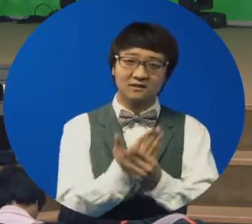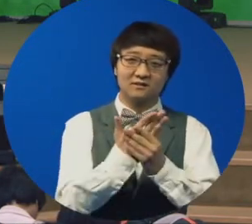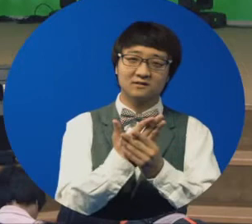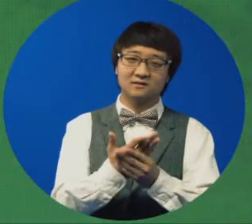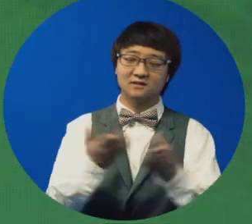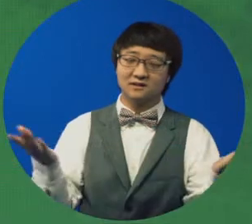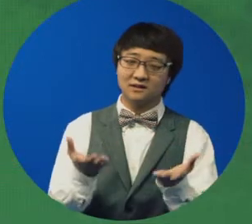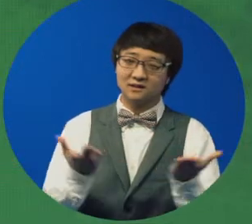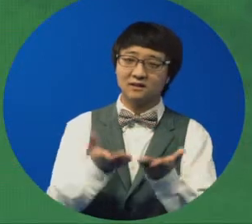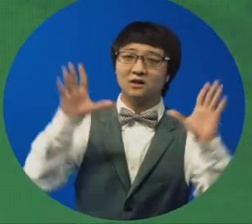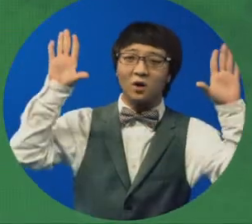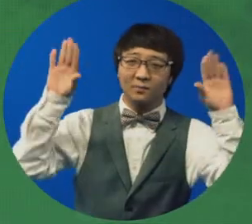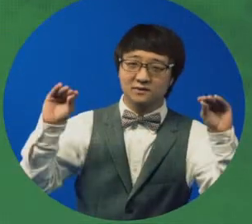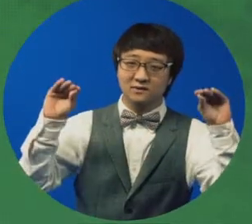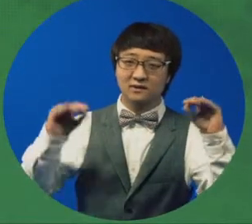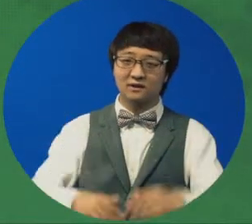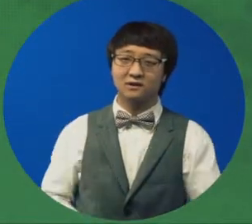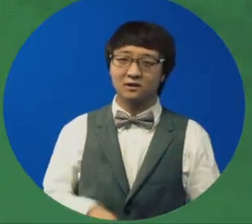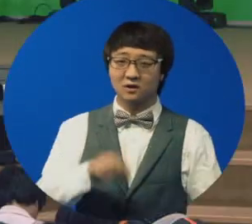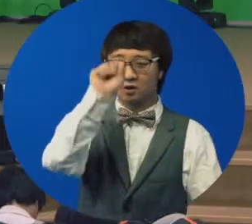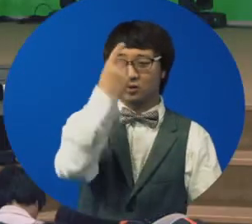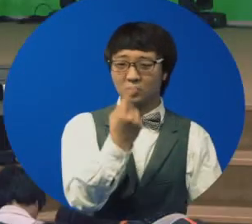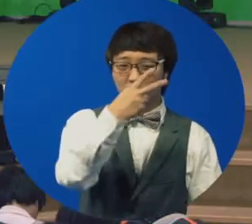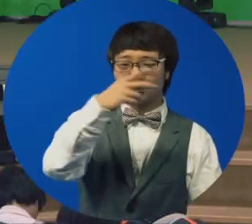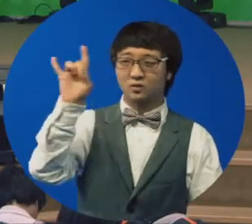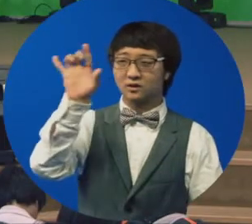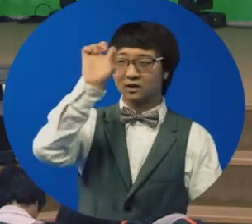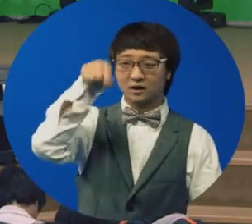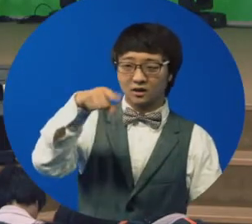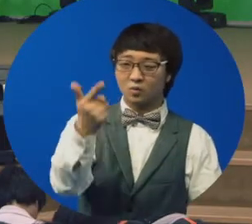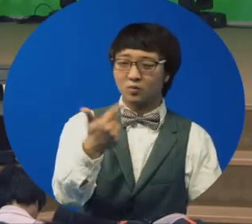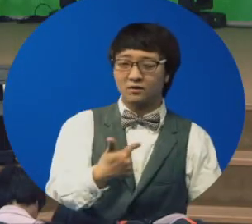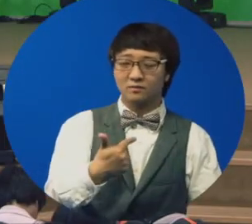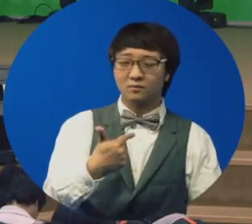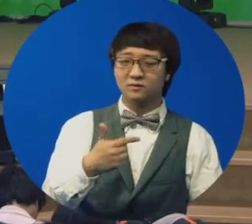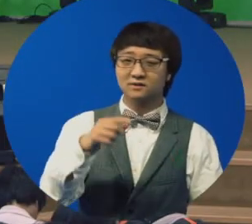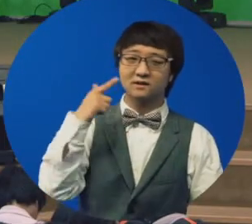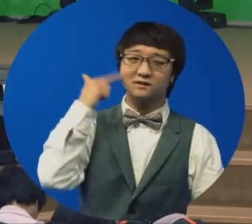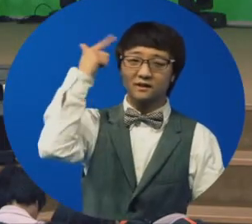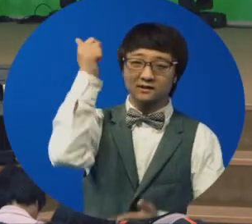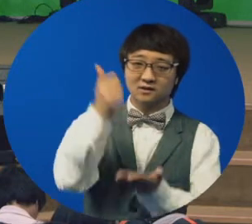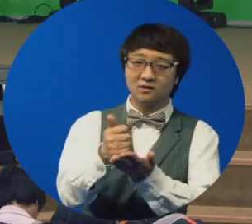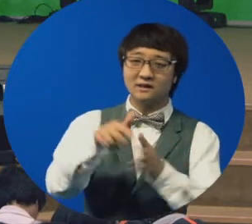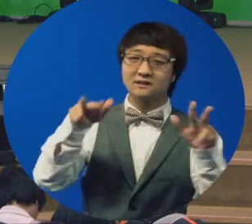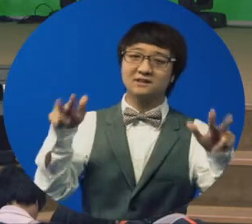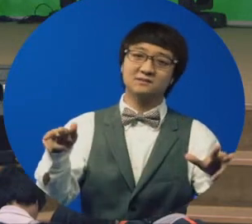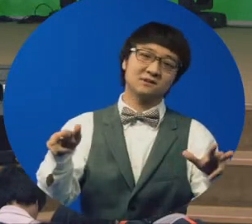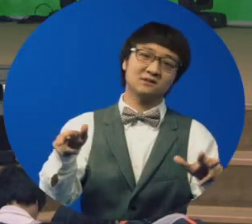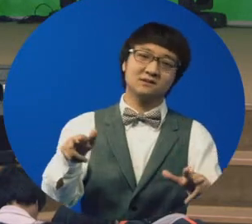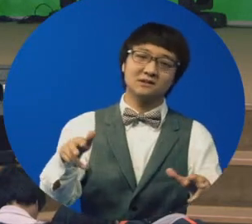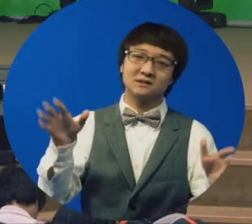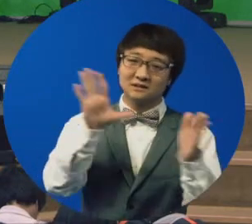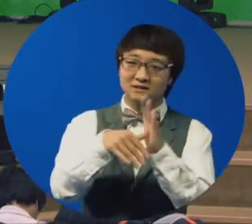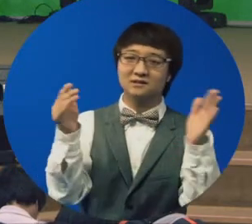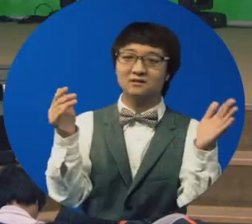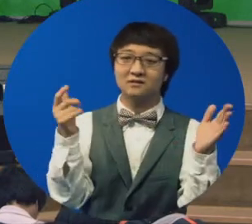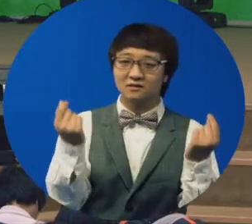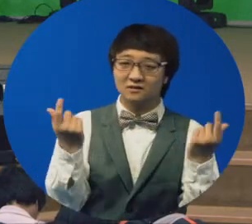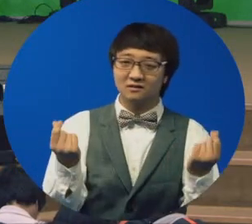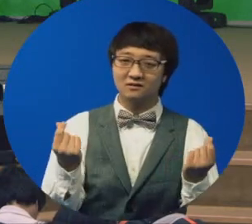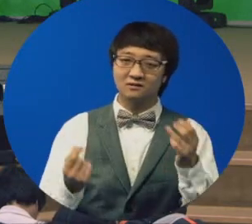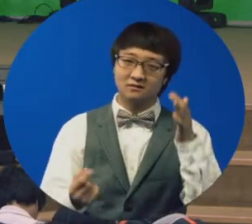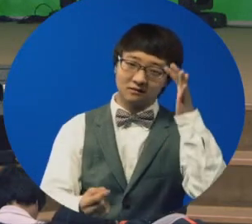그쳤습니다. 그 오데온 목사님이 쓴 지금은 엘리야 때처럼이라고 하는 책에 보면 이렇게 글이 나옵니다.